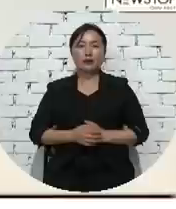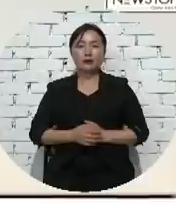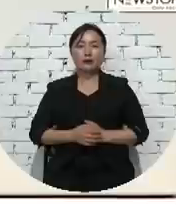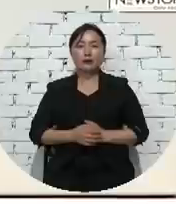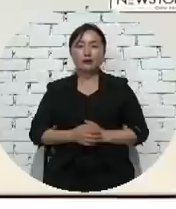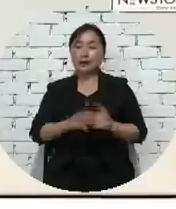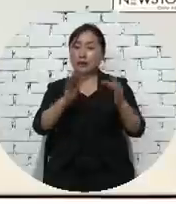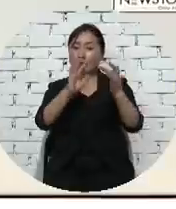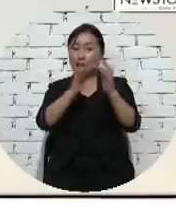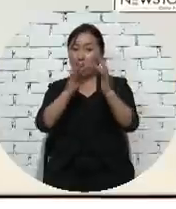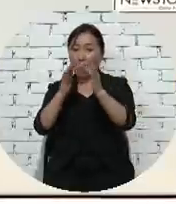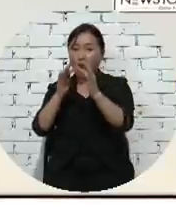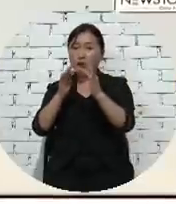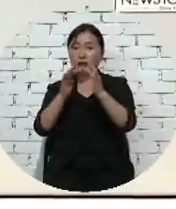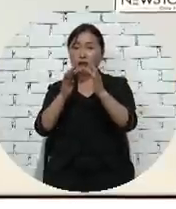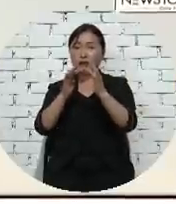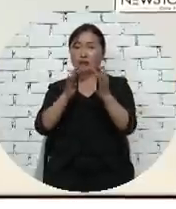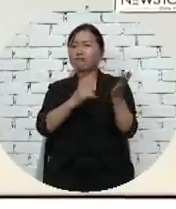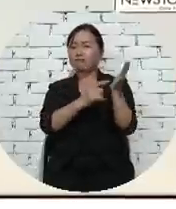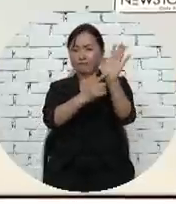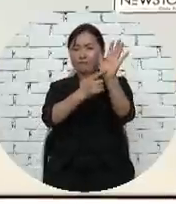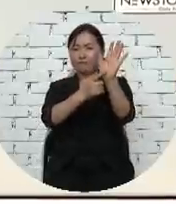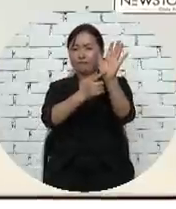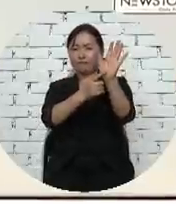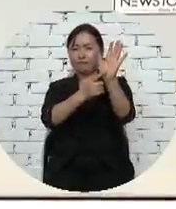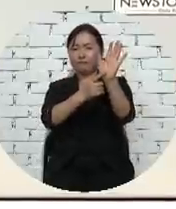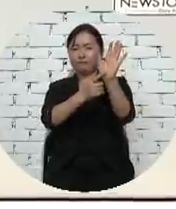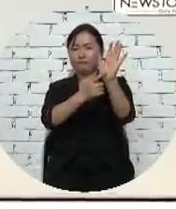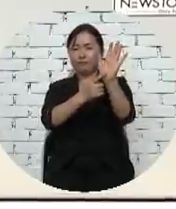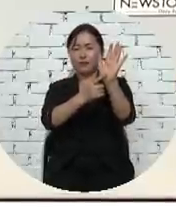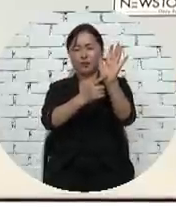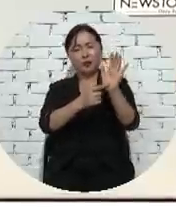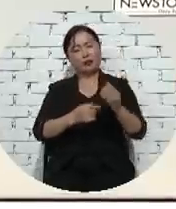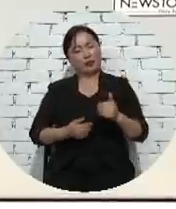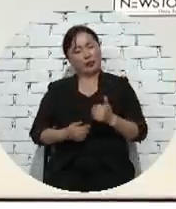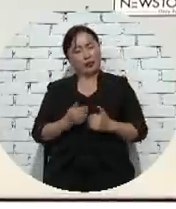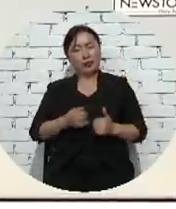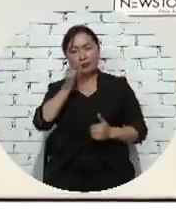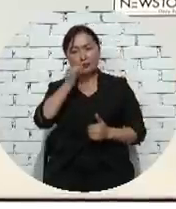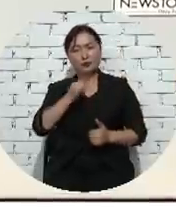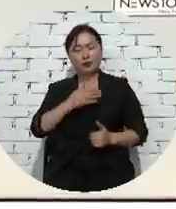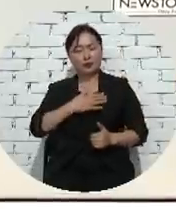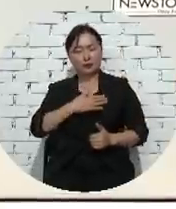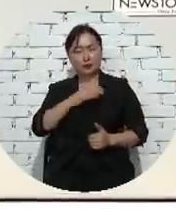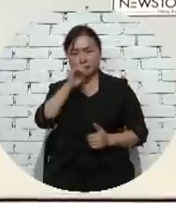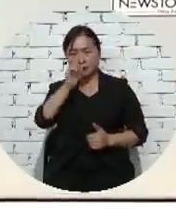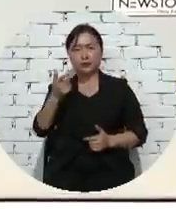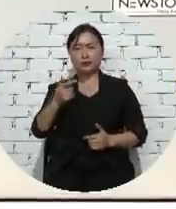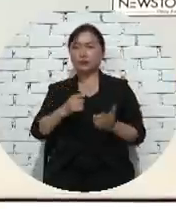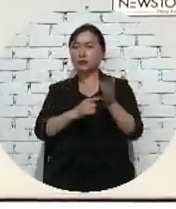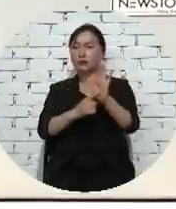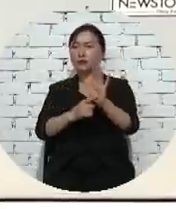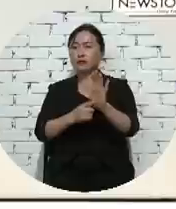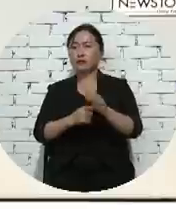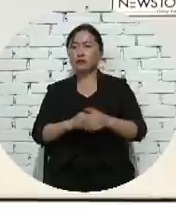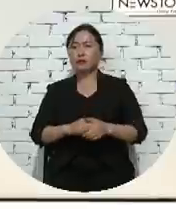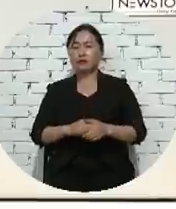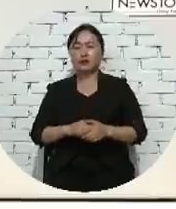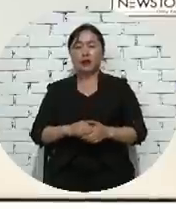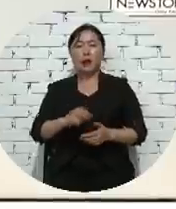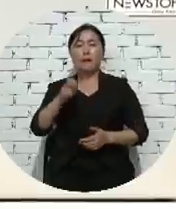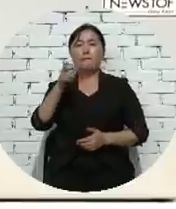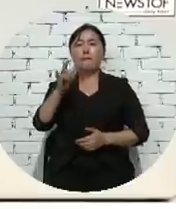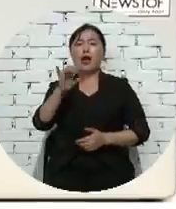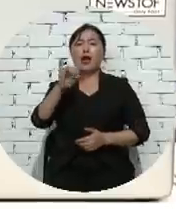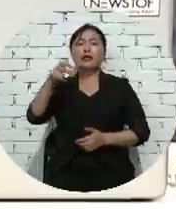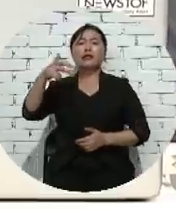하고 네. 인터넷 매체가 보도를 해서 상당히 불쾌하셨는데 네. 제가 뭐 윤석열 후보 뭐 표현으로 따르면 메이저 언론 출신이긴